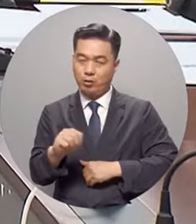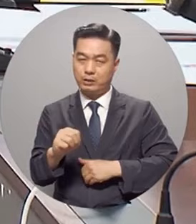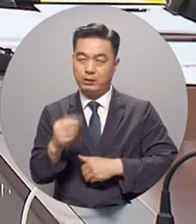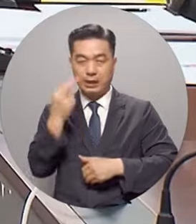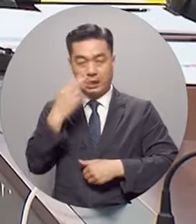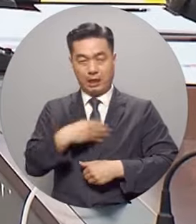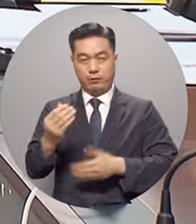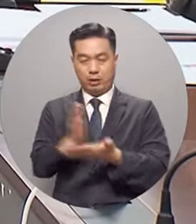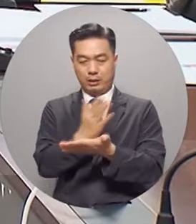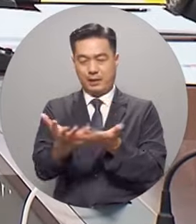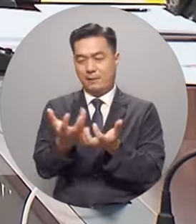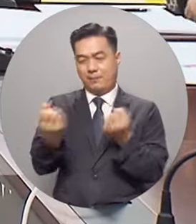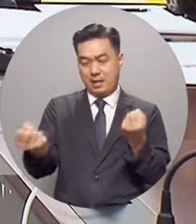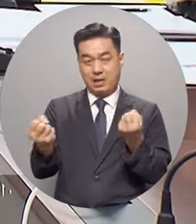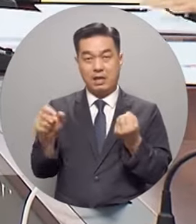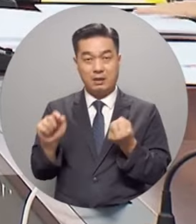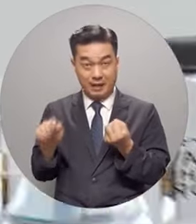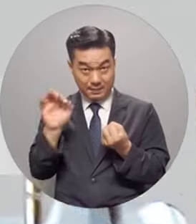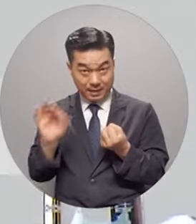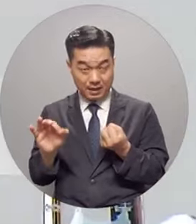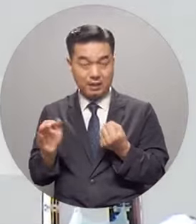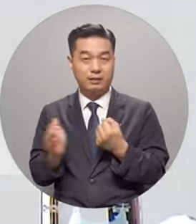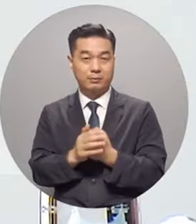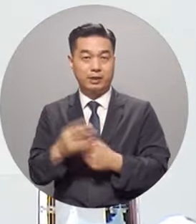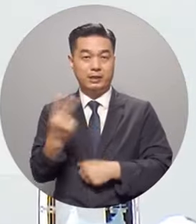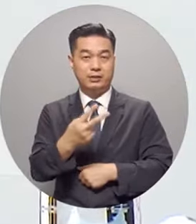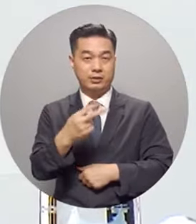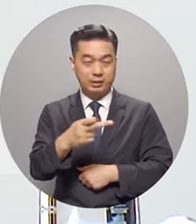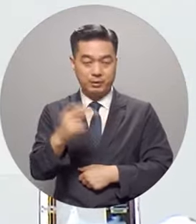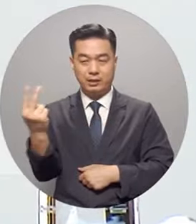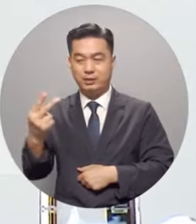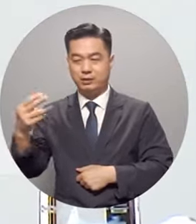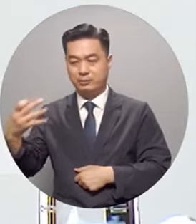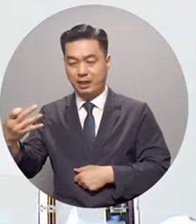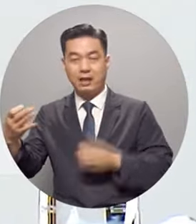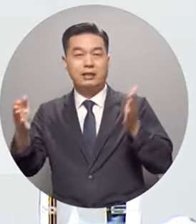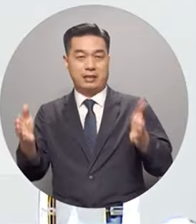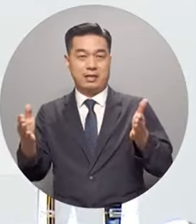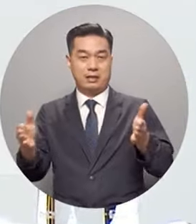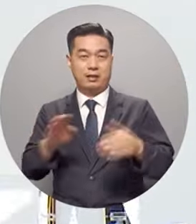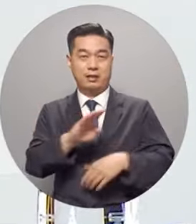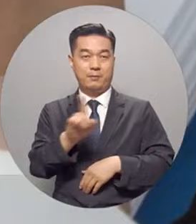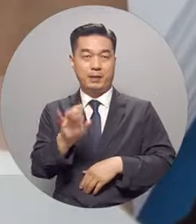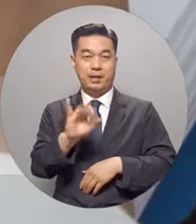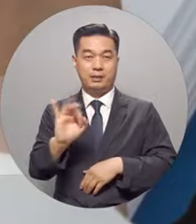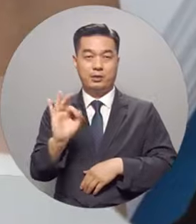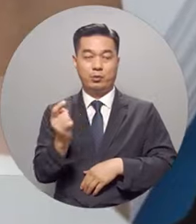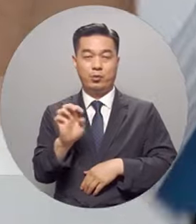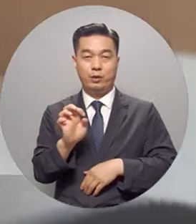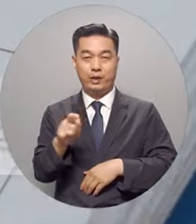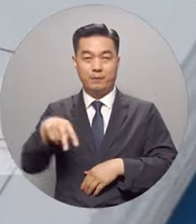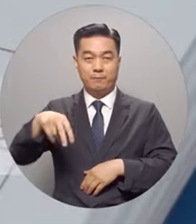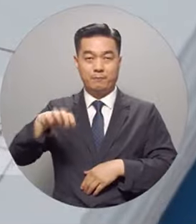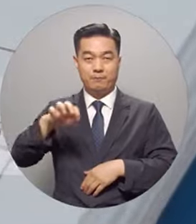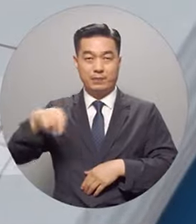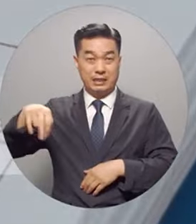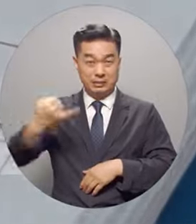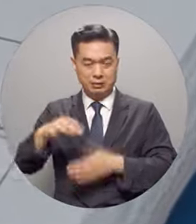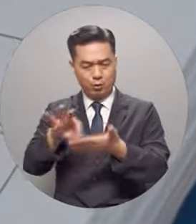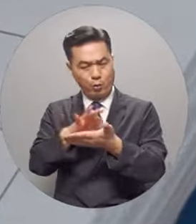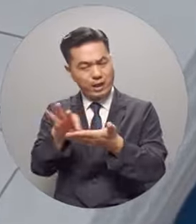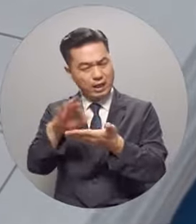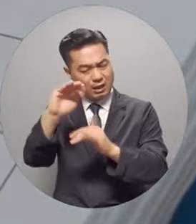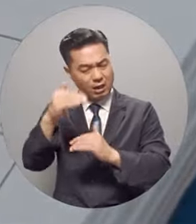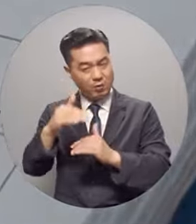판단했습니다 또 2012년에서 2014년까지 삼성바이오에피스를 자회사로 둔 회계 처리에도 오류가 있다고